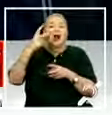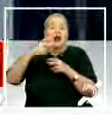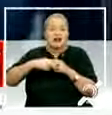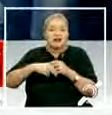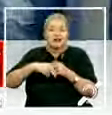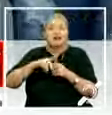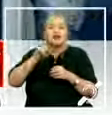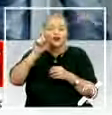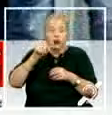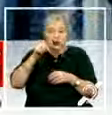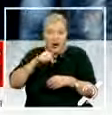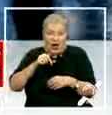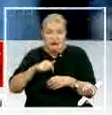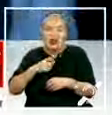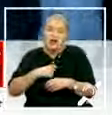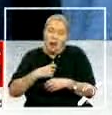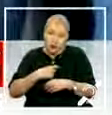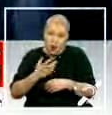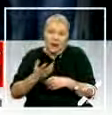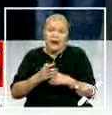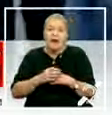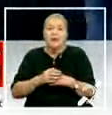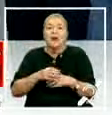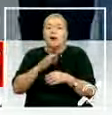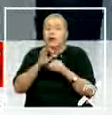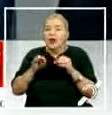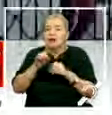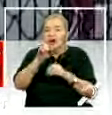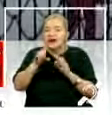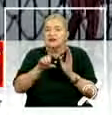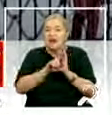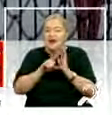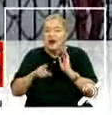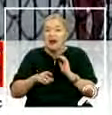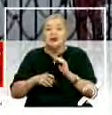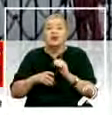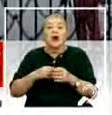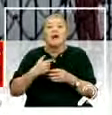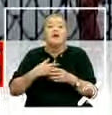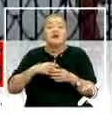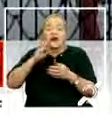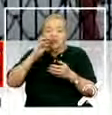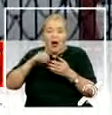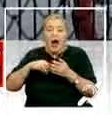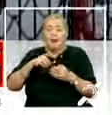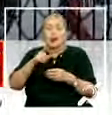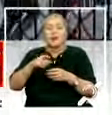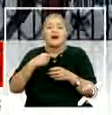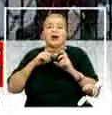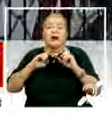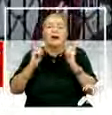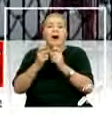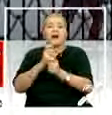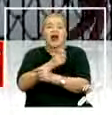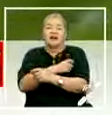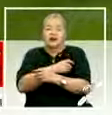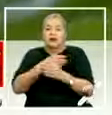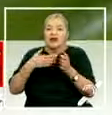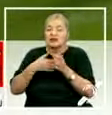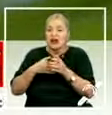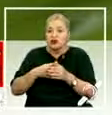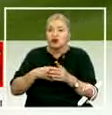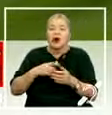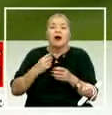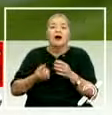acestei luni este posibil ca aceste proiecte de legi să treacă de prima cameră sesizată Camera Deputaților pentru a merge ulterior